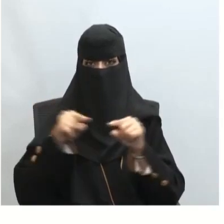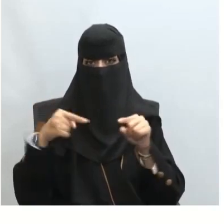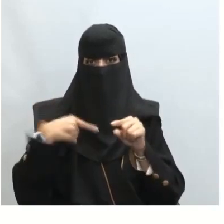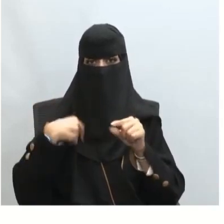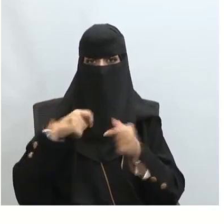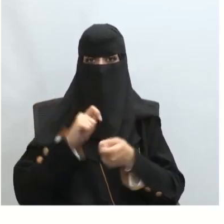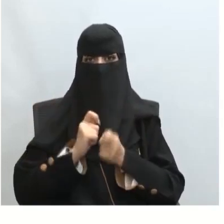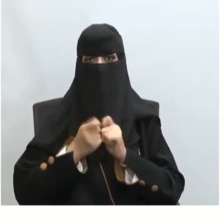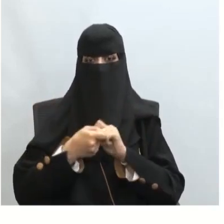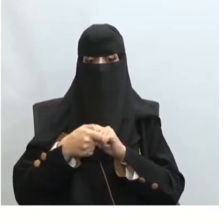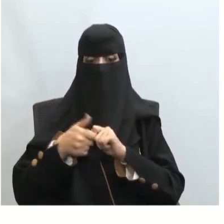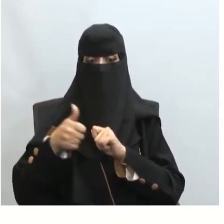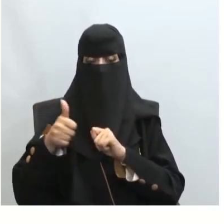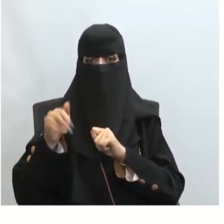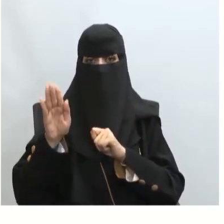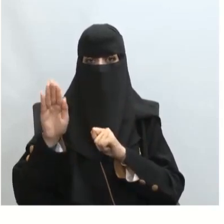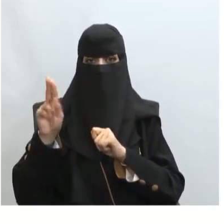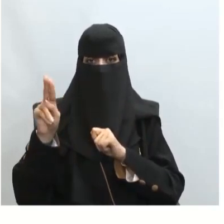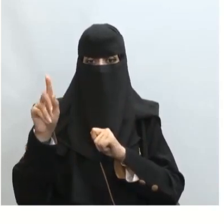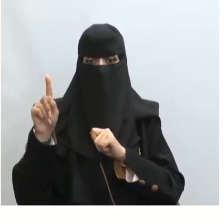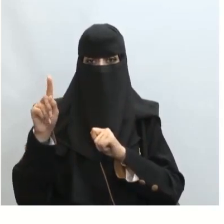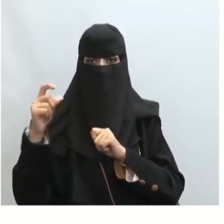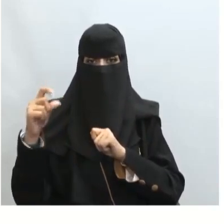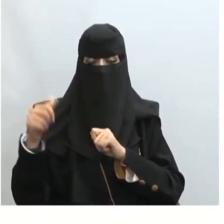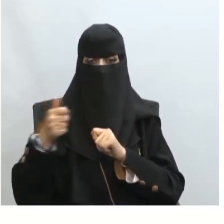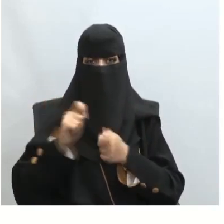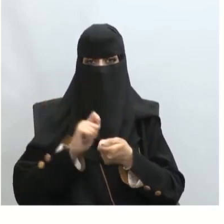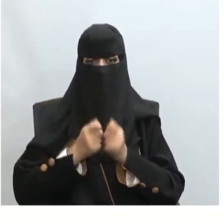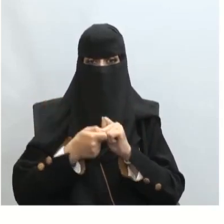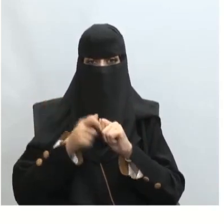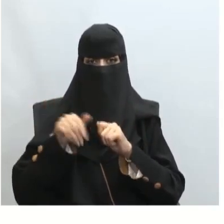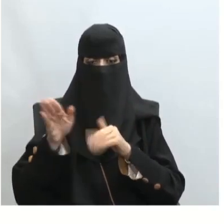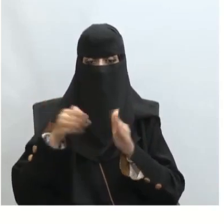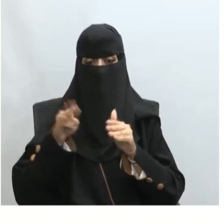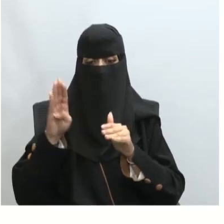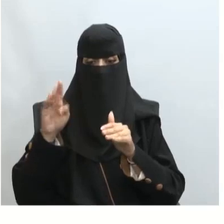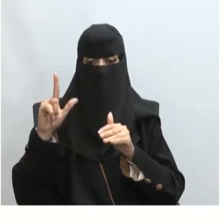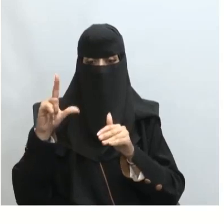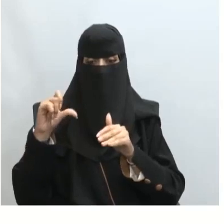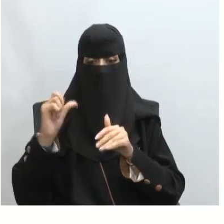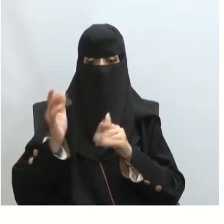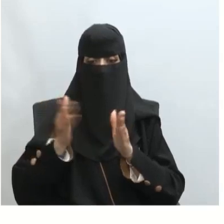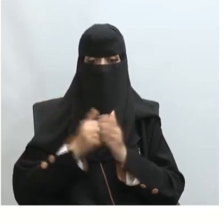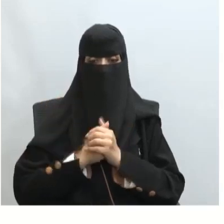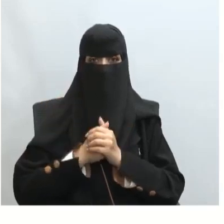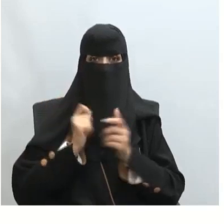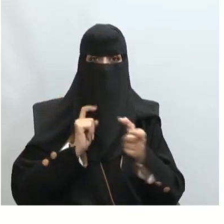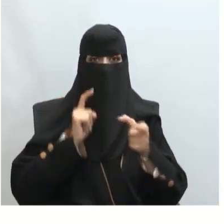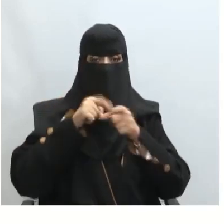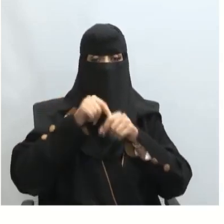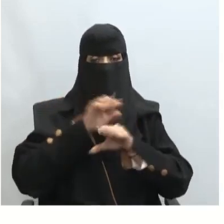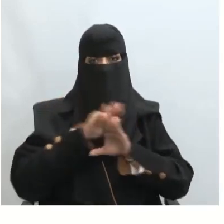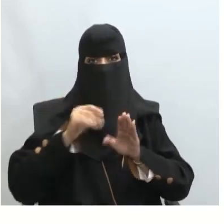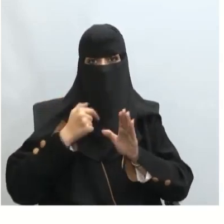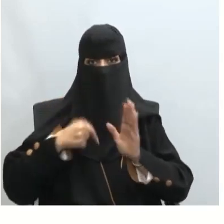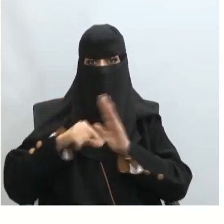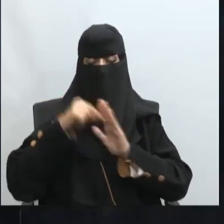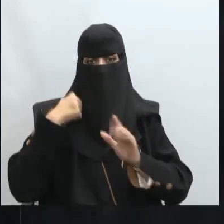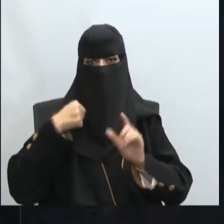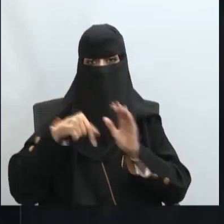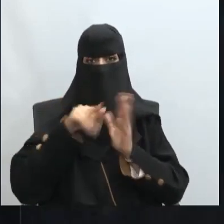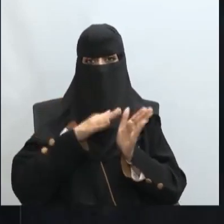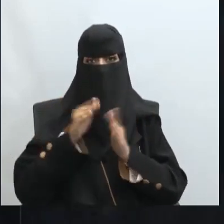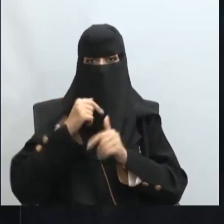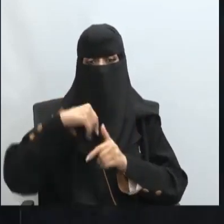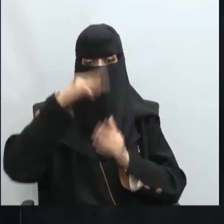استبدال استبدلنا الهيدروكسيل بالكلور تعطاني كحول طلاب لنصل الى نهايه